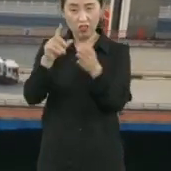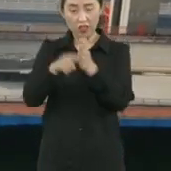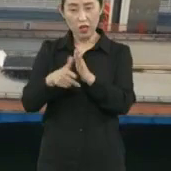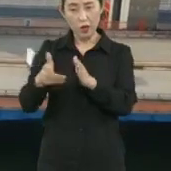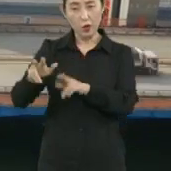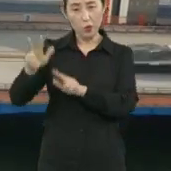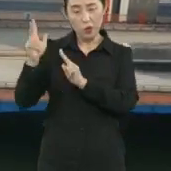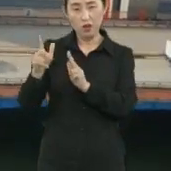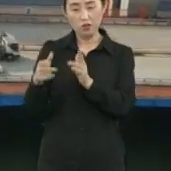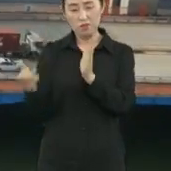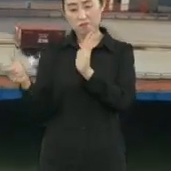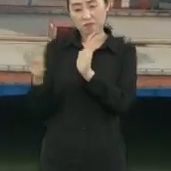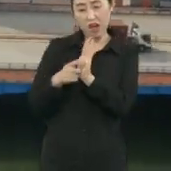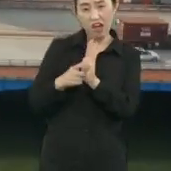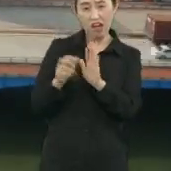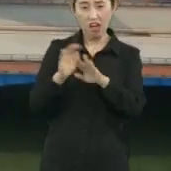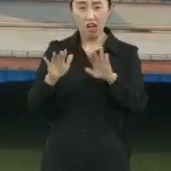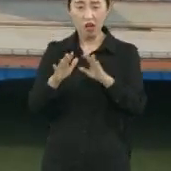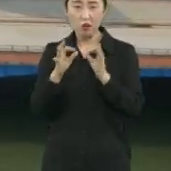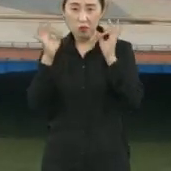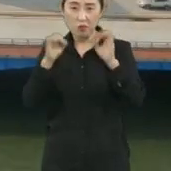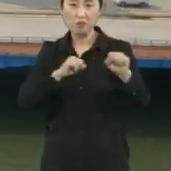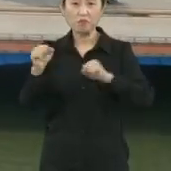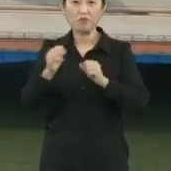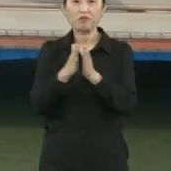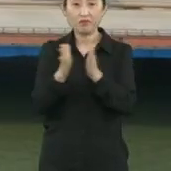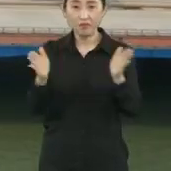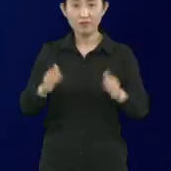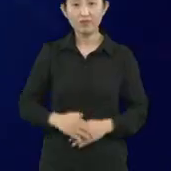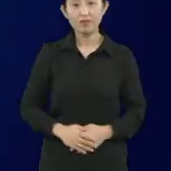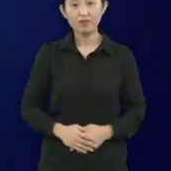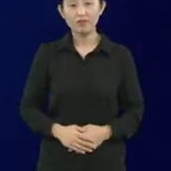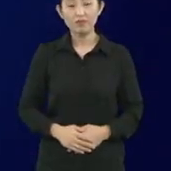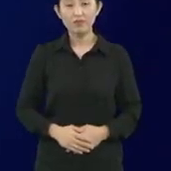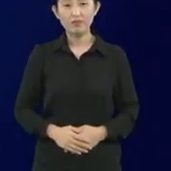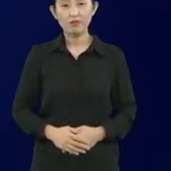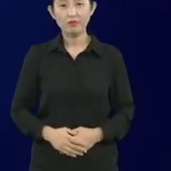대세입니다. TJB 조상환입니다.